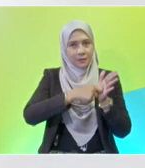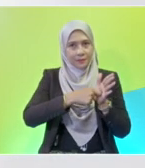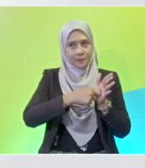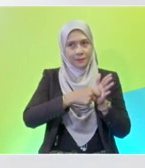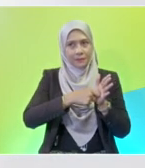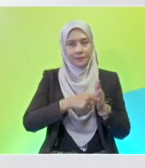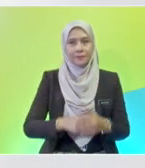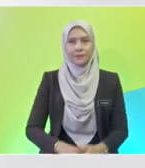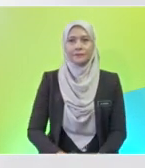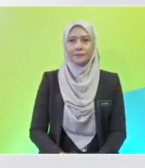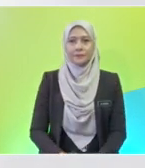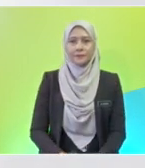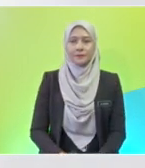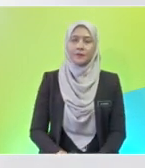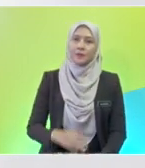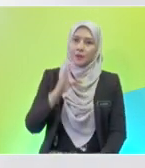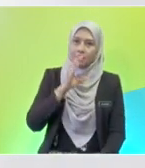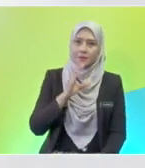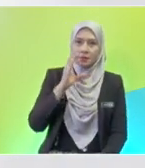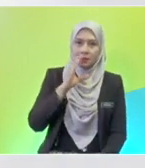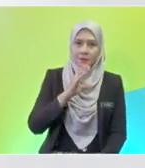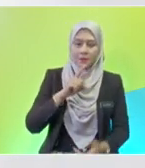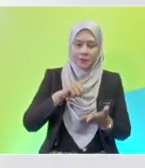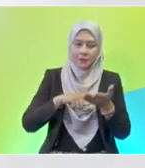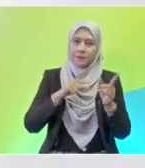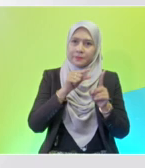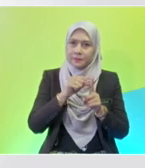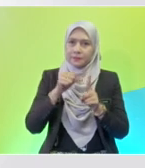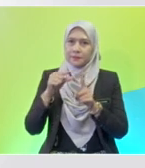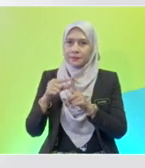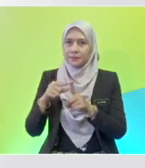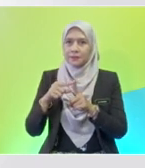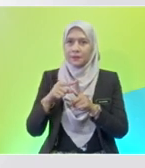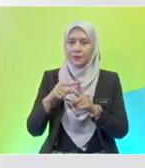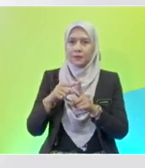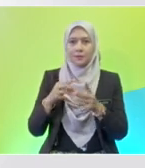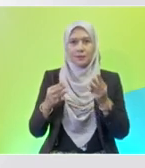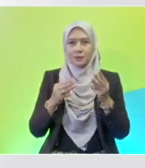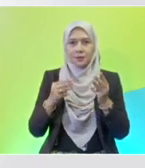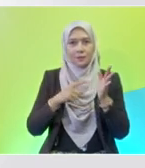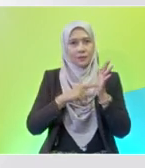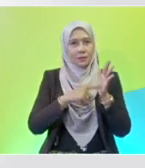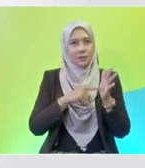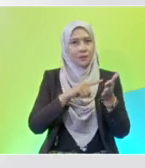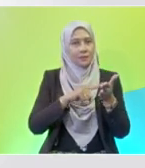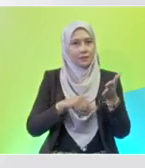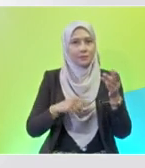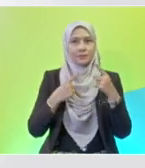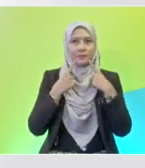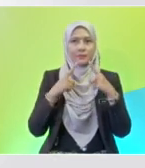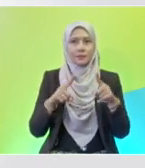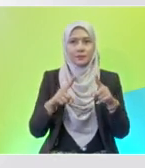bahan Oke bahan yang menyebabkan berlakunya